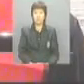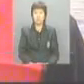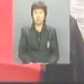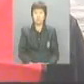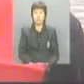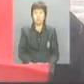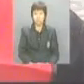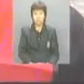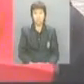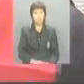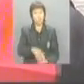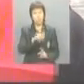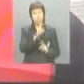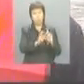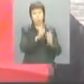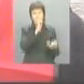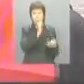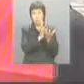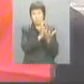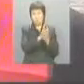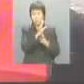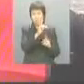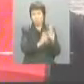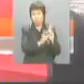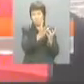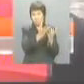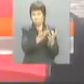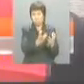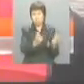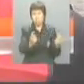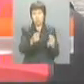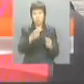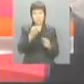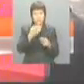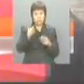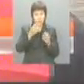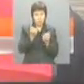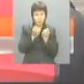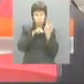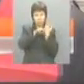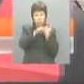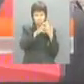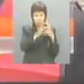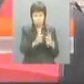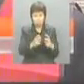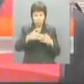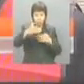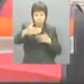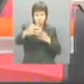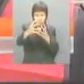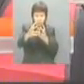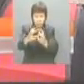พังเสียหายเยอะครับขาดถนนขาดเป็นช่วงครับก็ยาวประมาณสักครึ่งกิโลได้